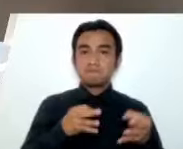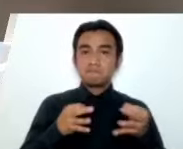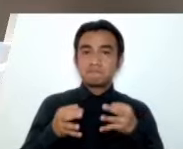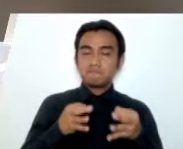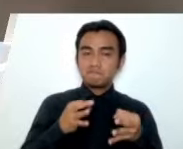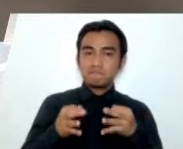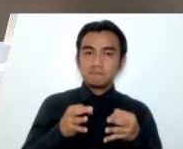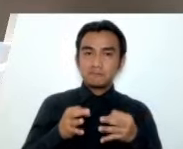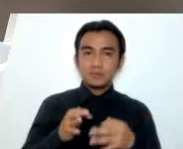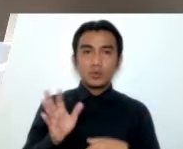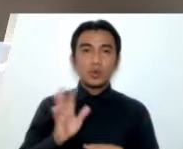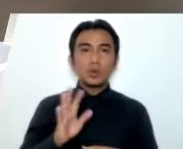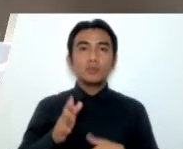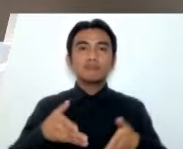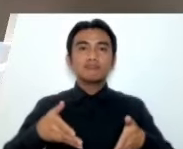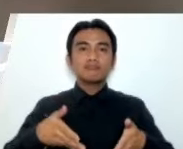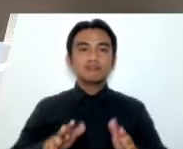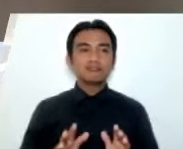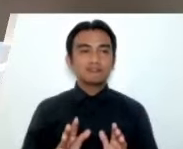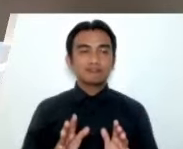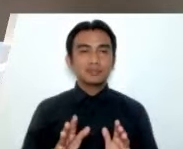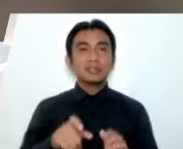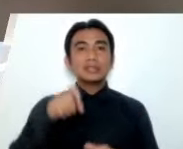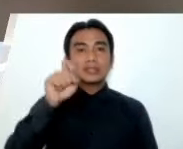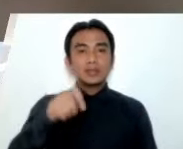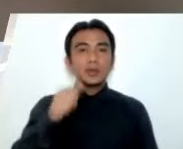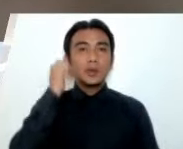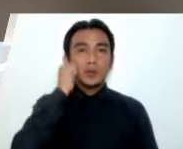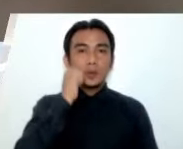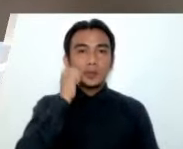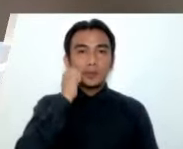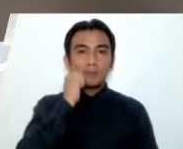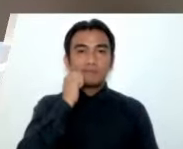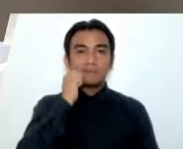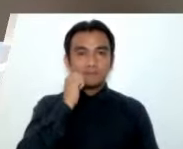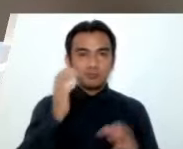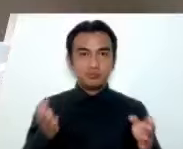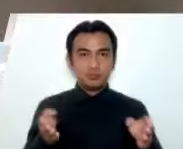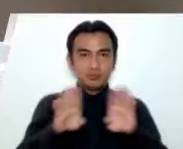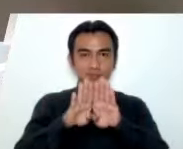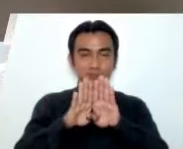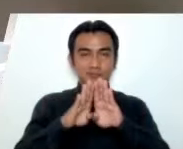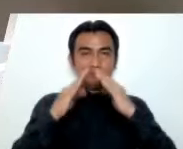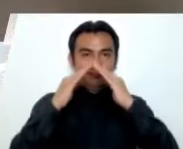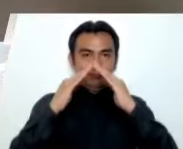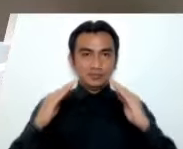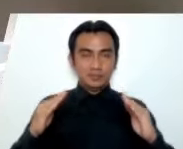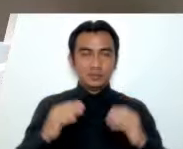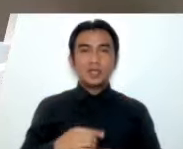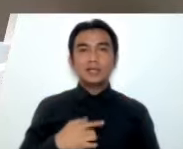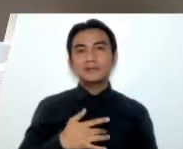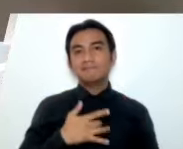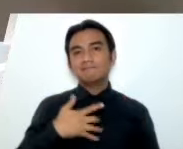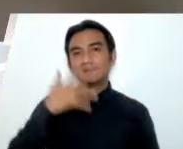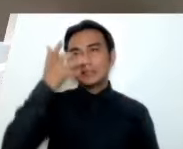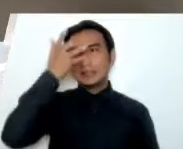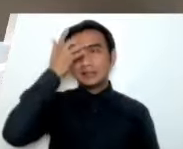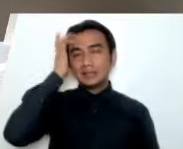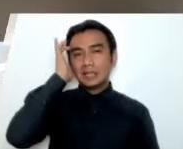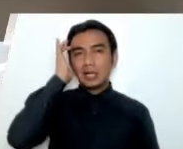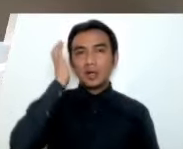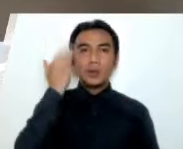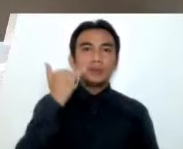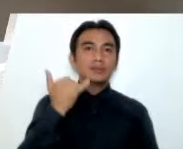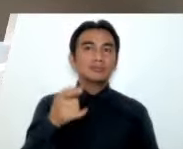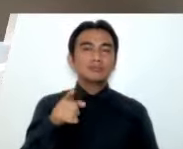laging nakasara lang, naka-open yung bahay namin ng ganun lang. Naiinis ako na ganun na kagrabe yung mga tao